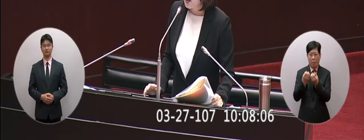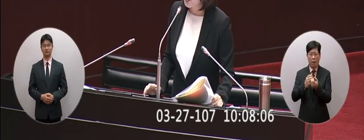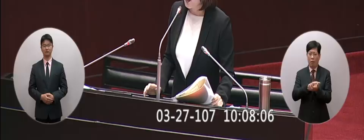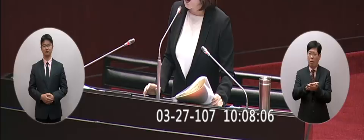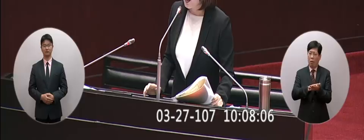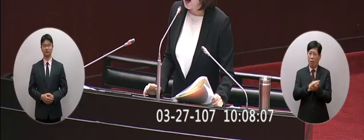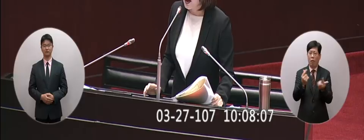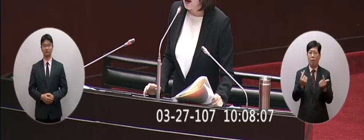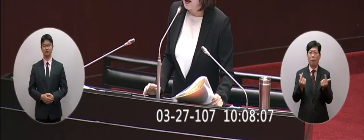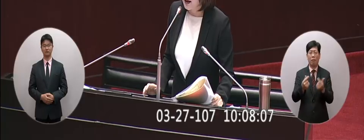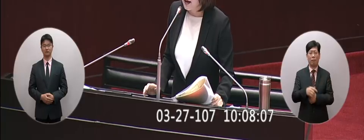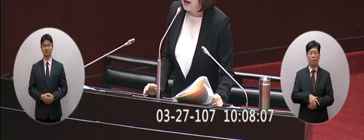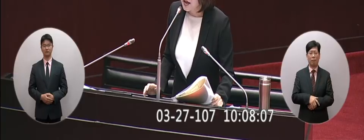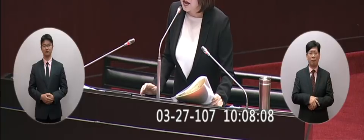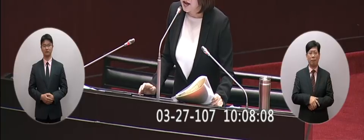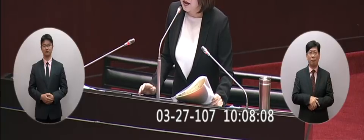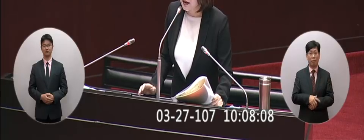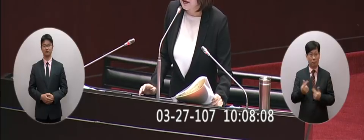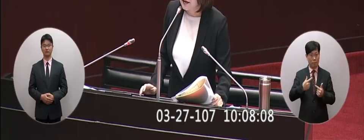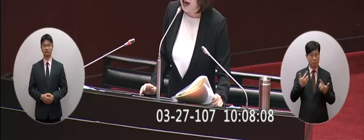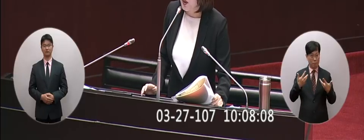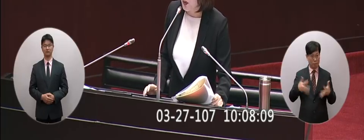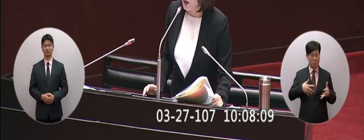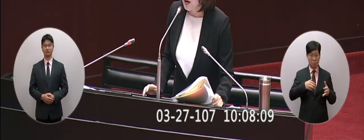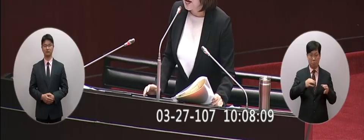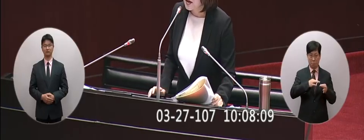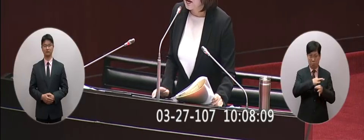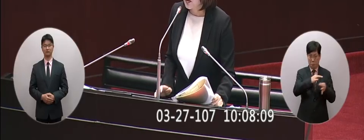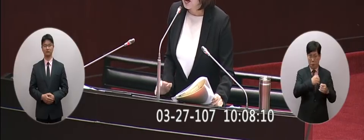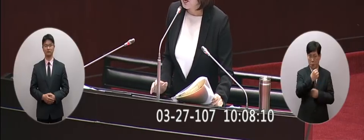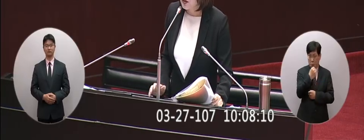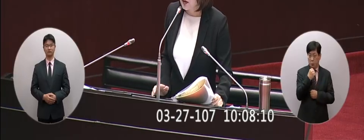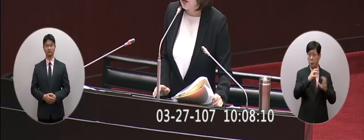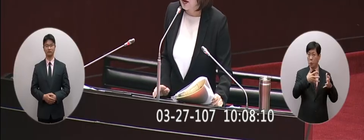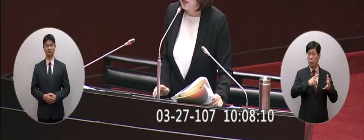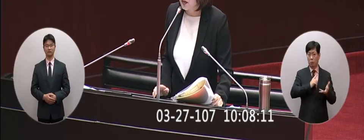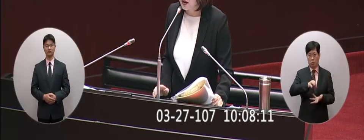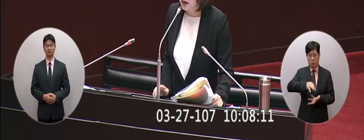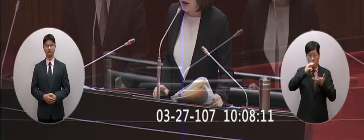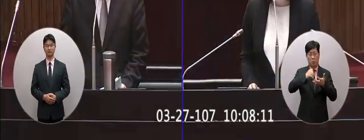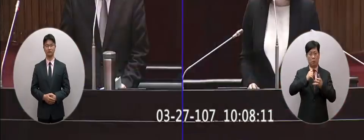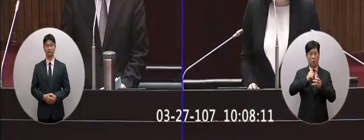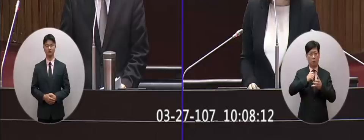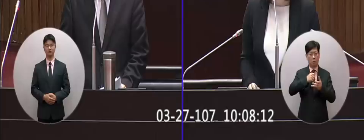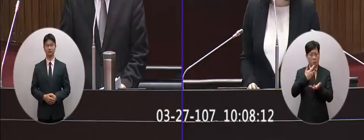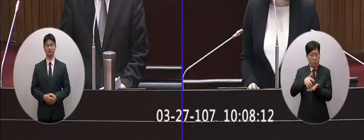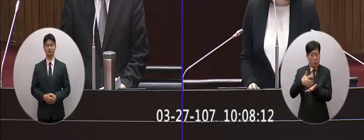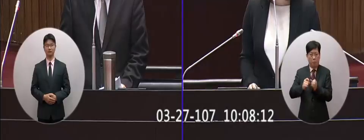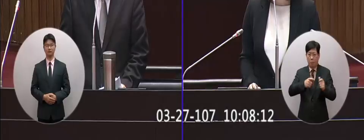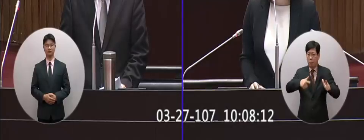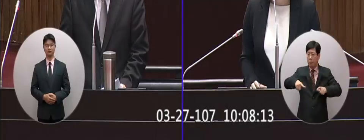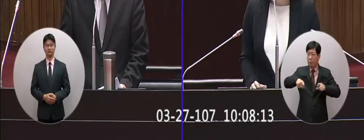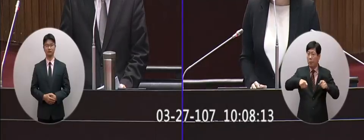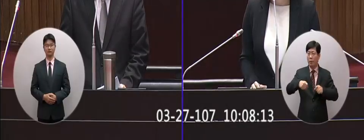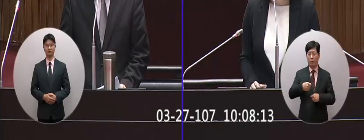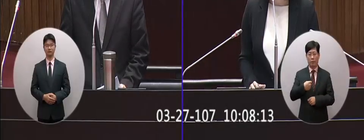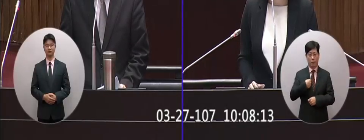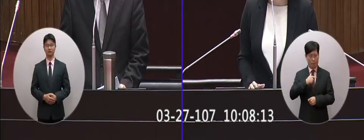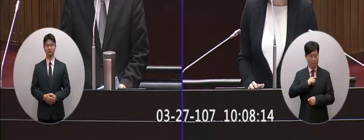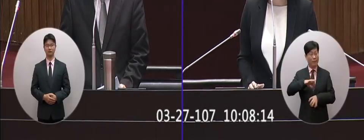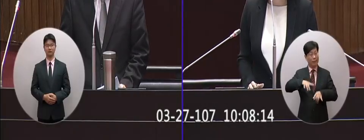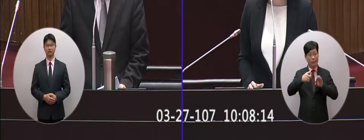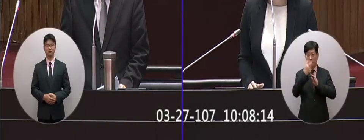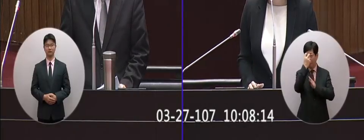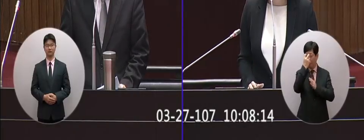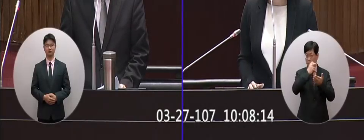在很多经济的强国其实都提出很多很多的政策。那我们也先